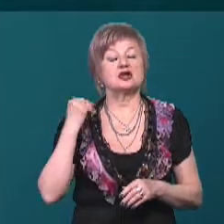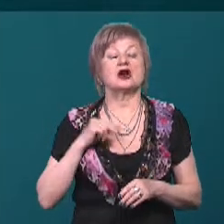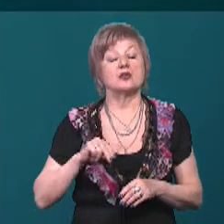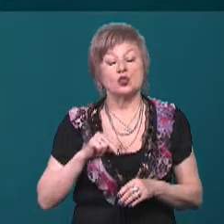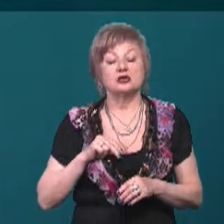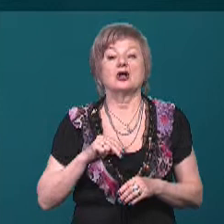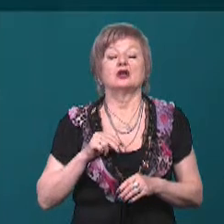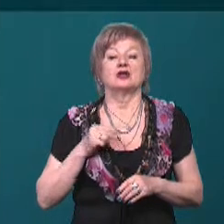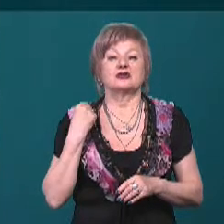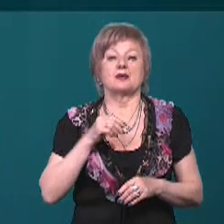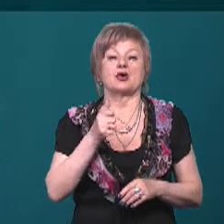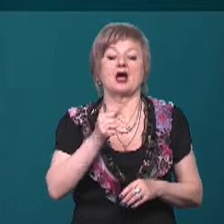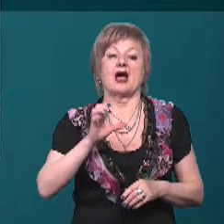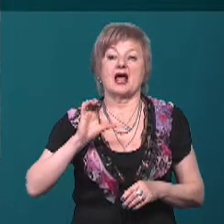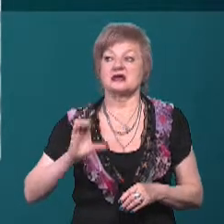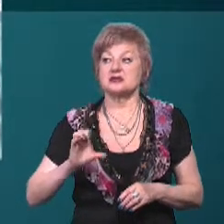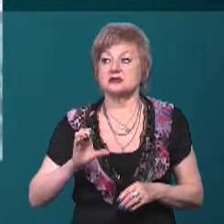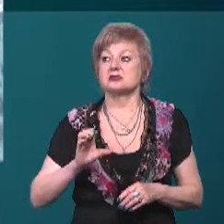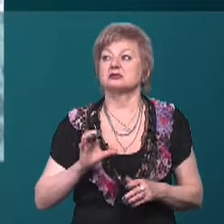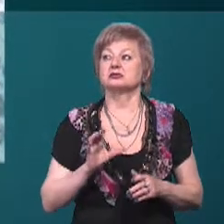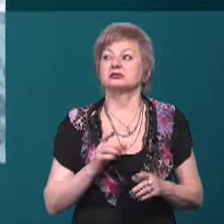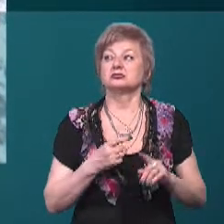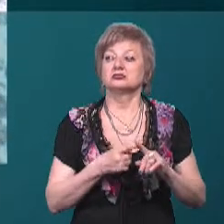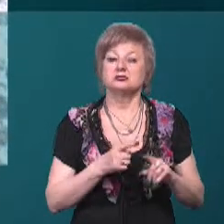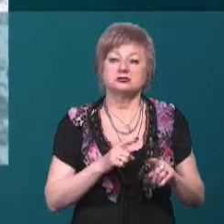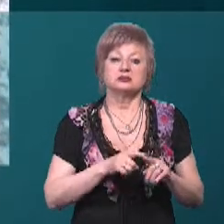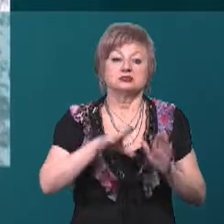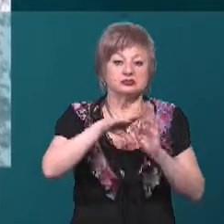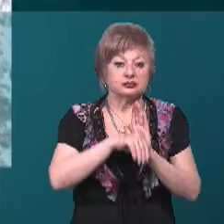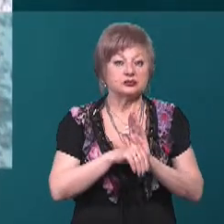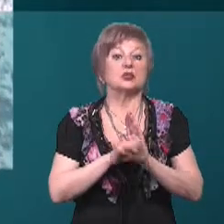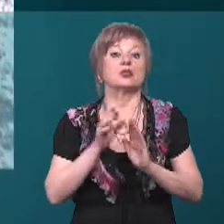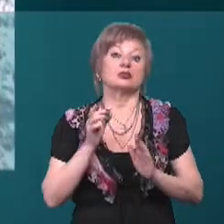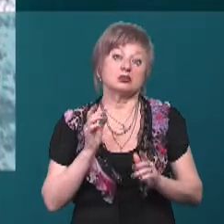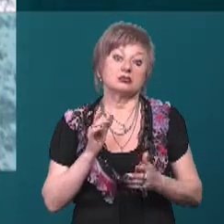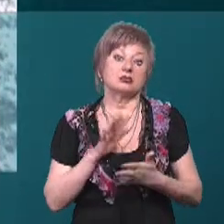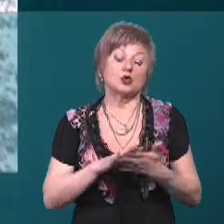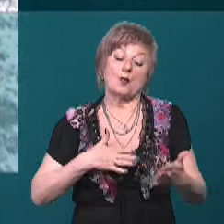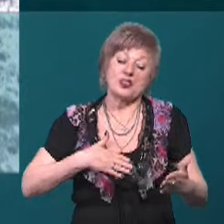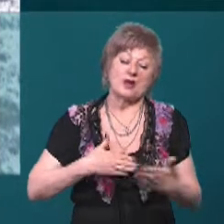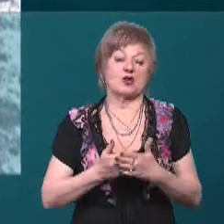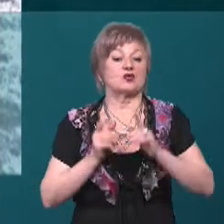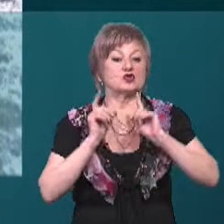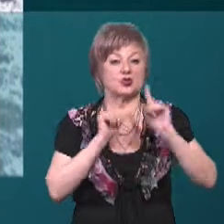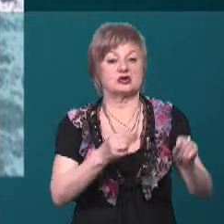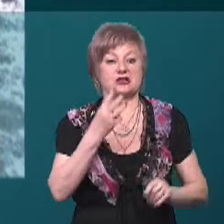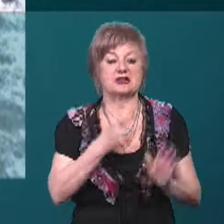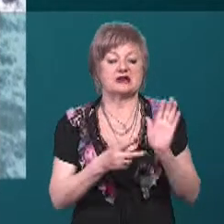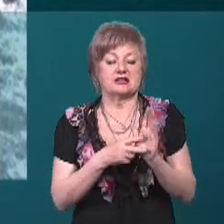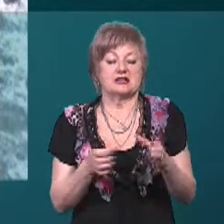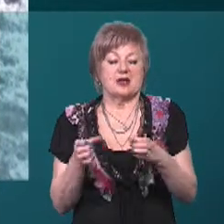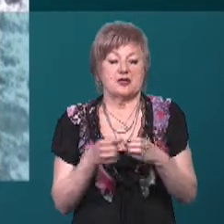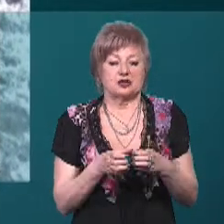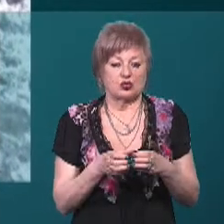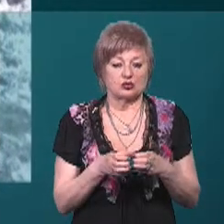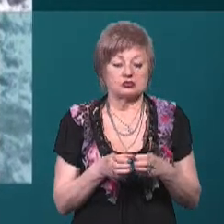Навесні 2014-го чергував на блокпості на виїзд в Енергодар, а потім воював добровольцем у лавах 37-го батальйону